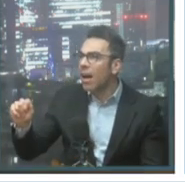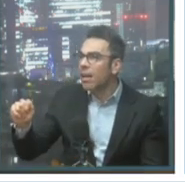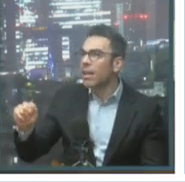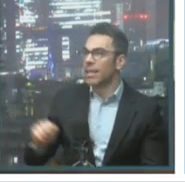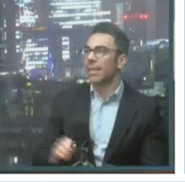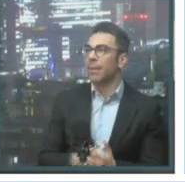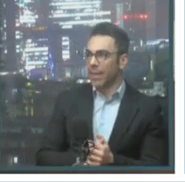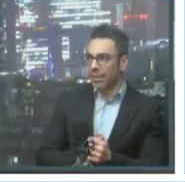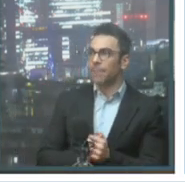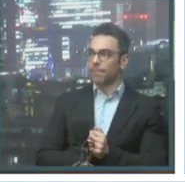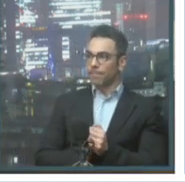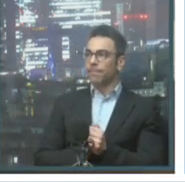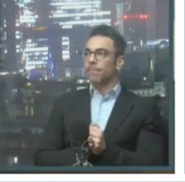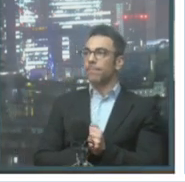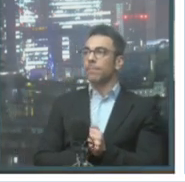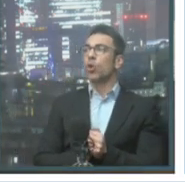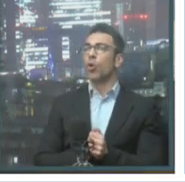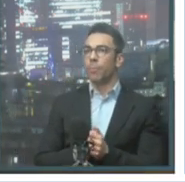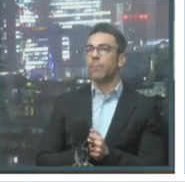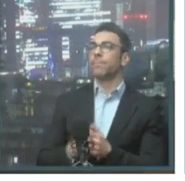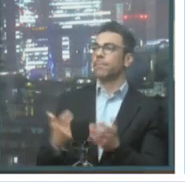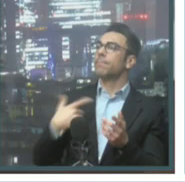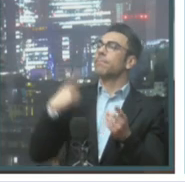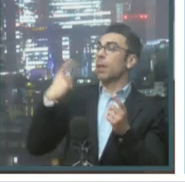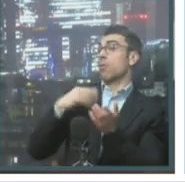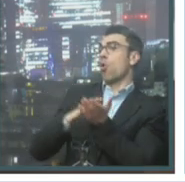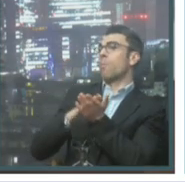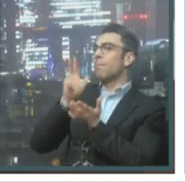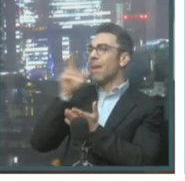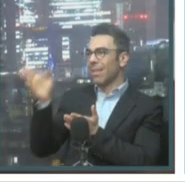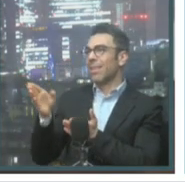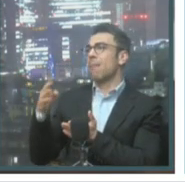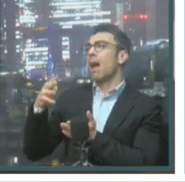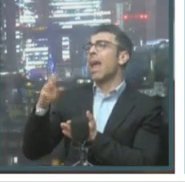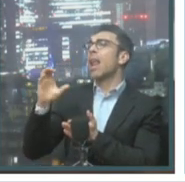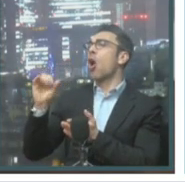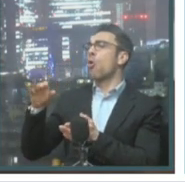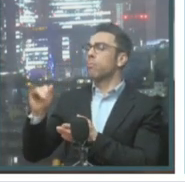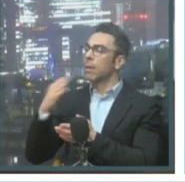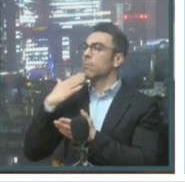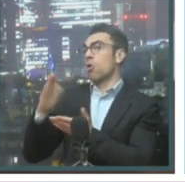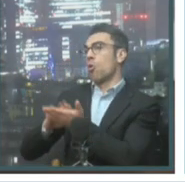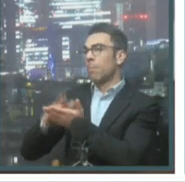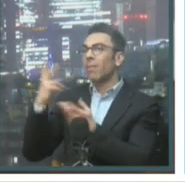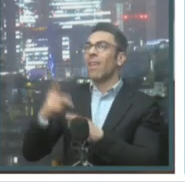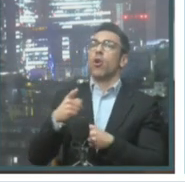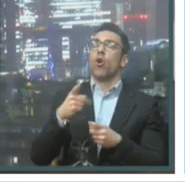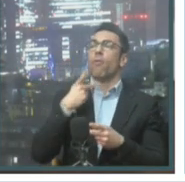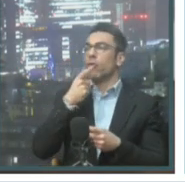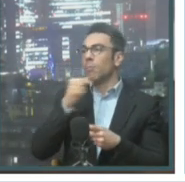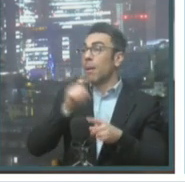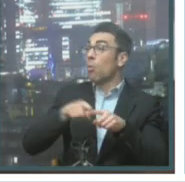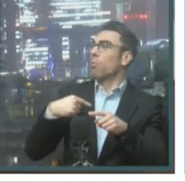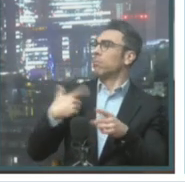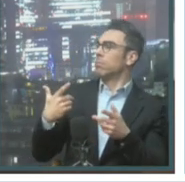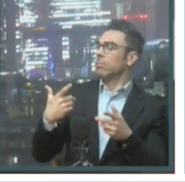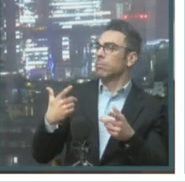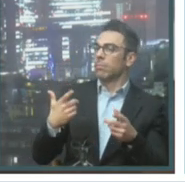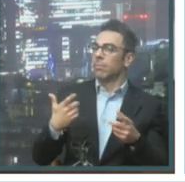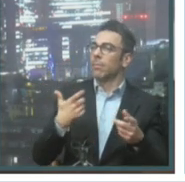ma certamente complimenti davvero a marianna prima combi molto bella la prima che appunto in